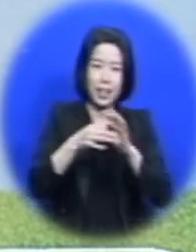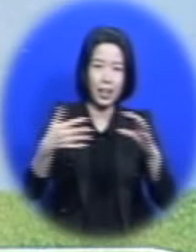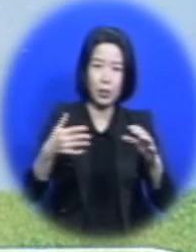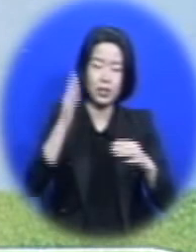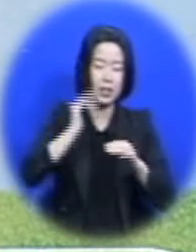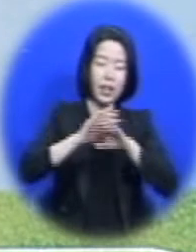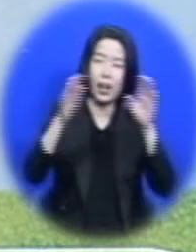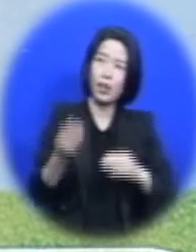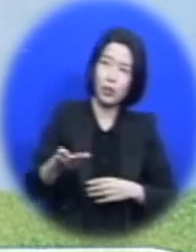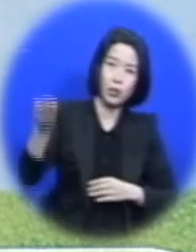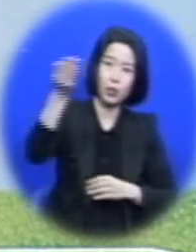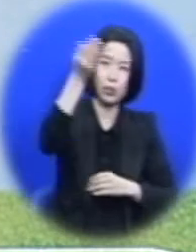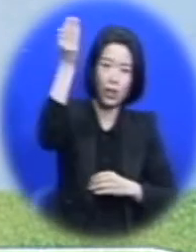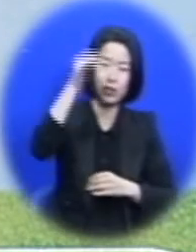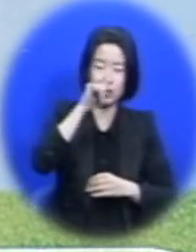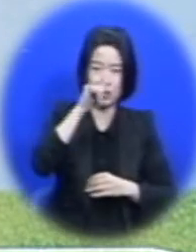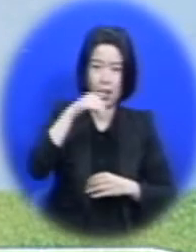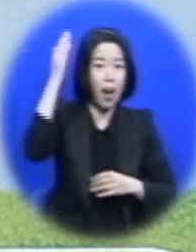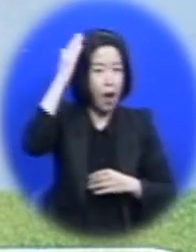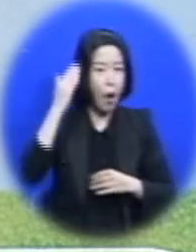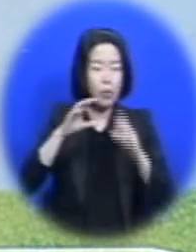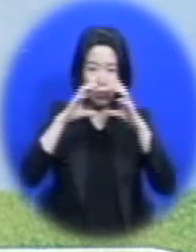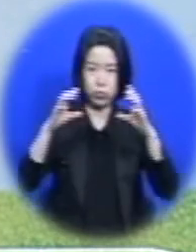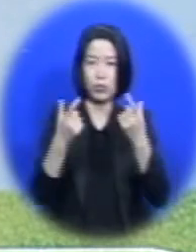거야 검은색 풍선도 마찬가지야